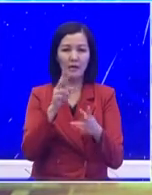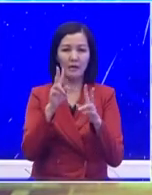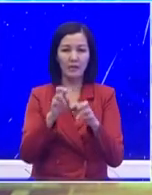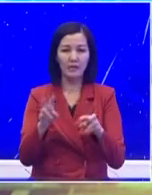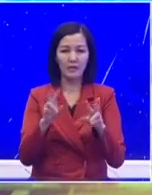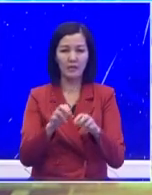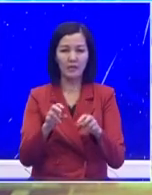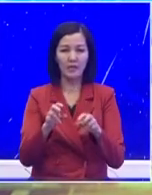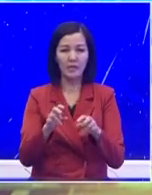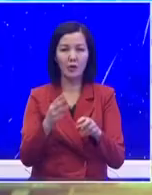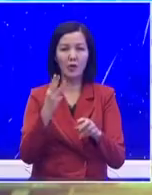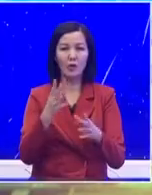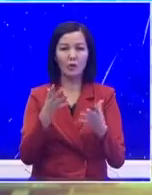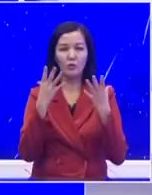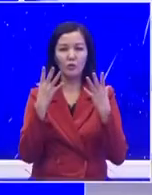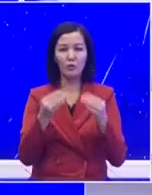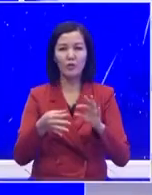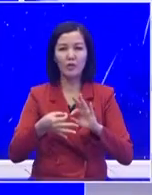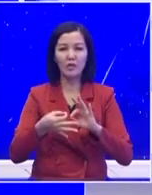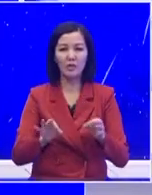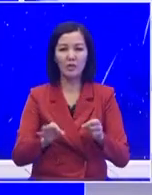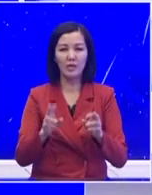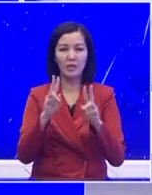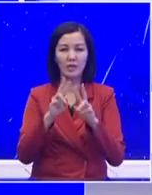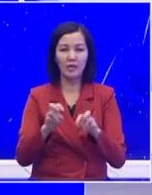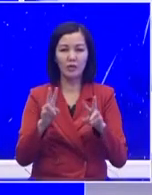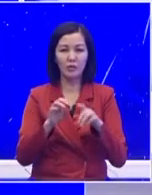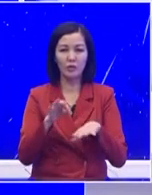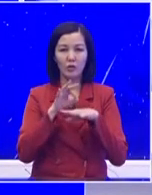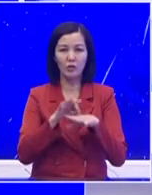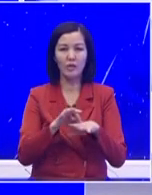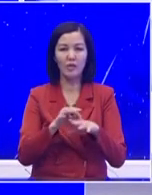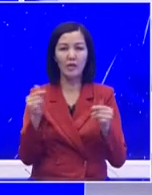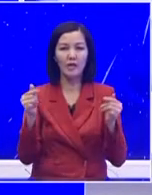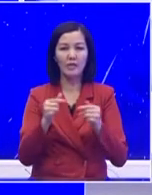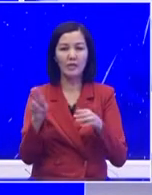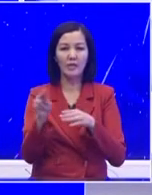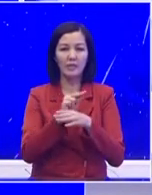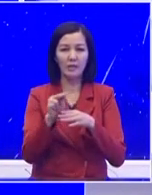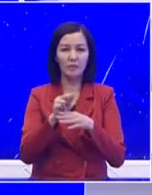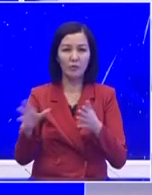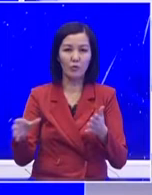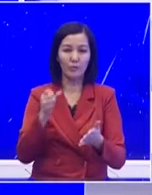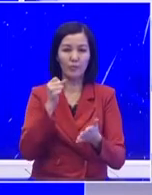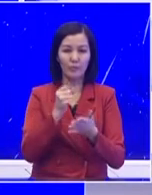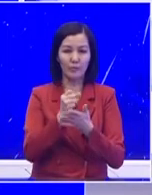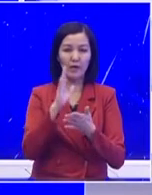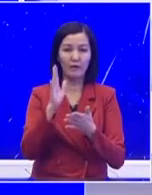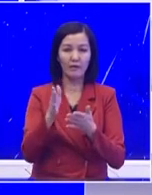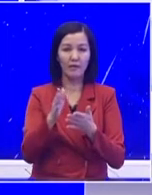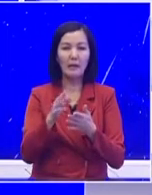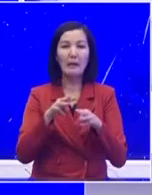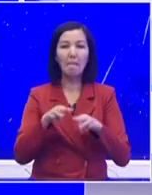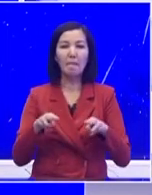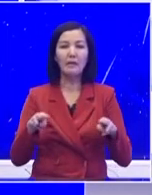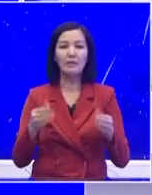алынды. 3 тәулікте егжей-тегжейлі диагностика жүргізіледі. Сәйкес емдом тағайындалады, деді министр. Айта